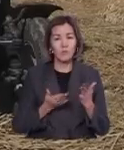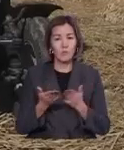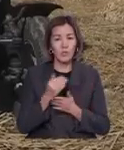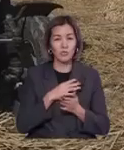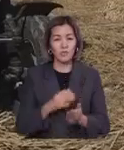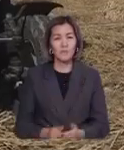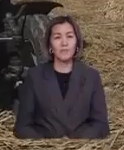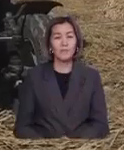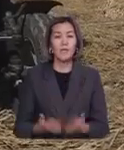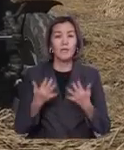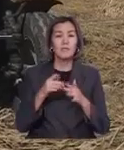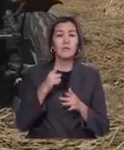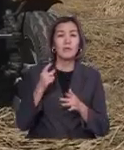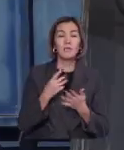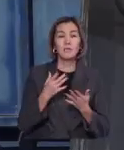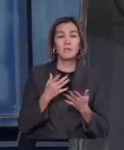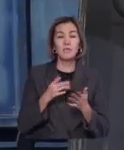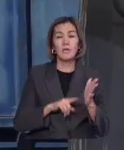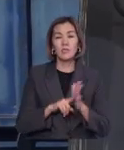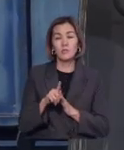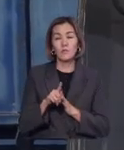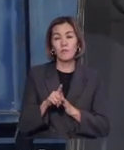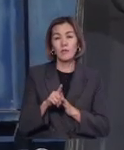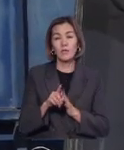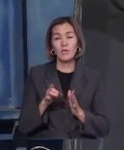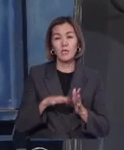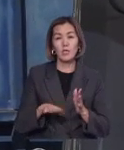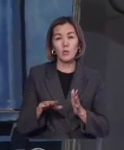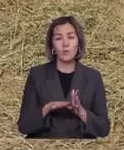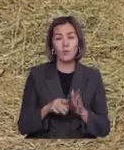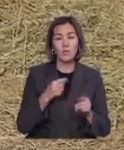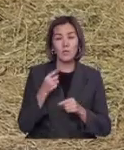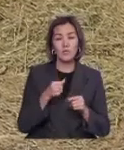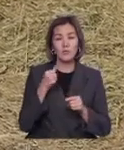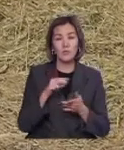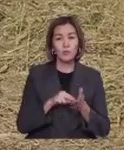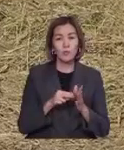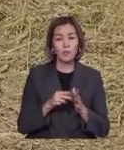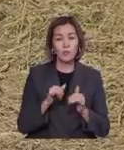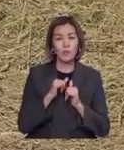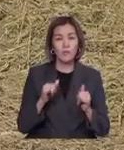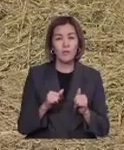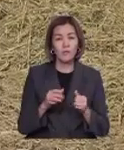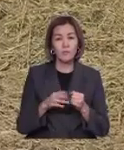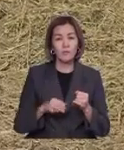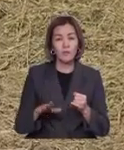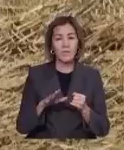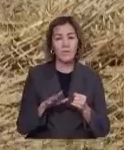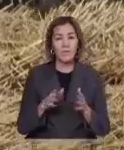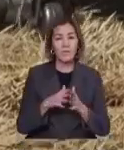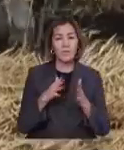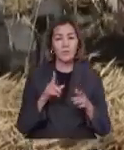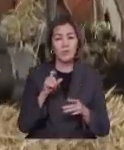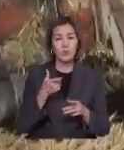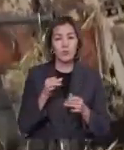Сельское хозяйство является основой экономики региона. Так, в Каратальском районе в следующем году планируется увеличить площадь рисовых полей еще на